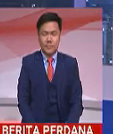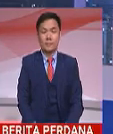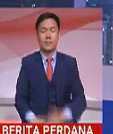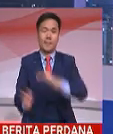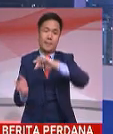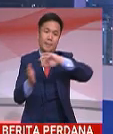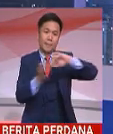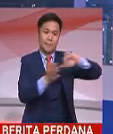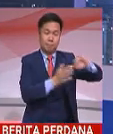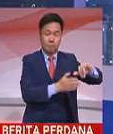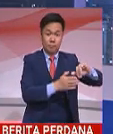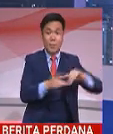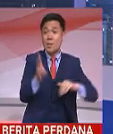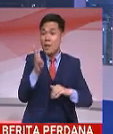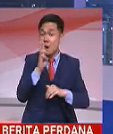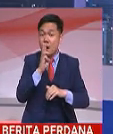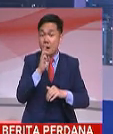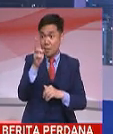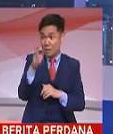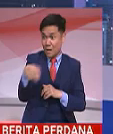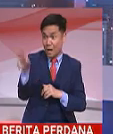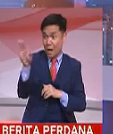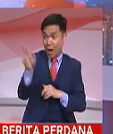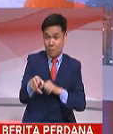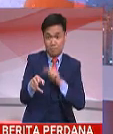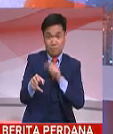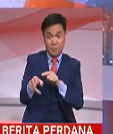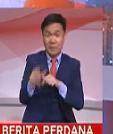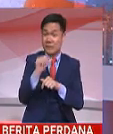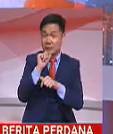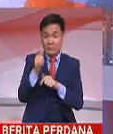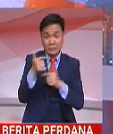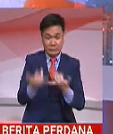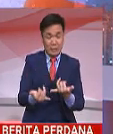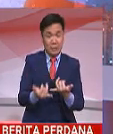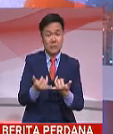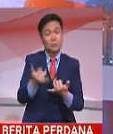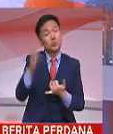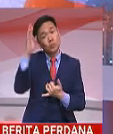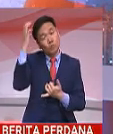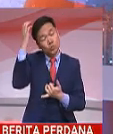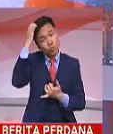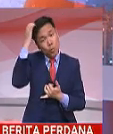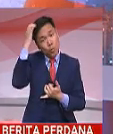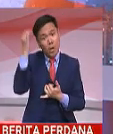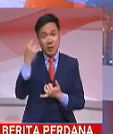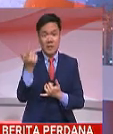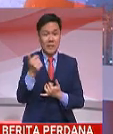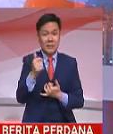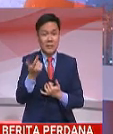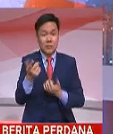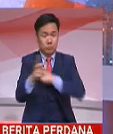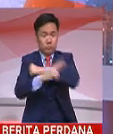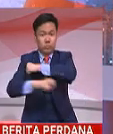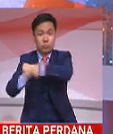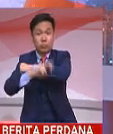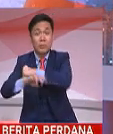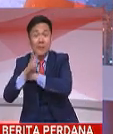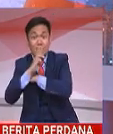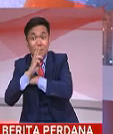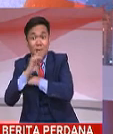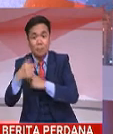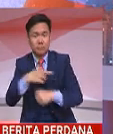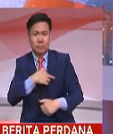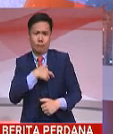Sambungan air haram sejak lebih setahun lalu menyebabkan air Selangor mengalami kerugian sebanyak